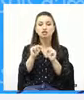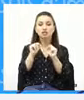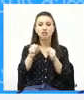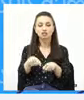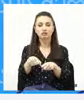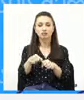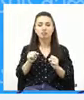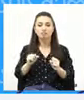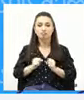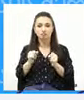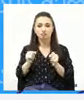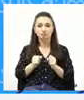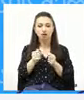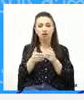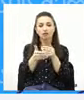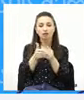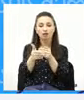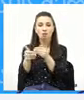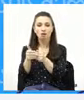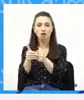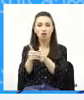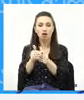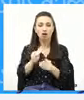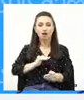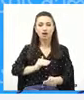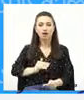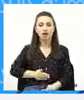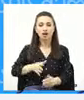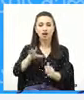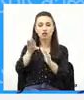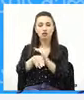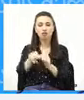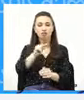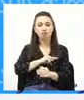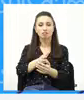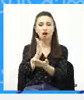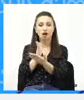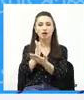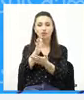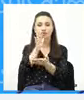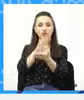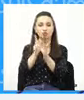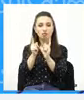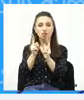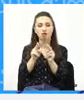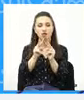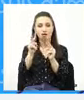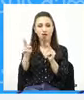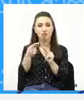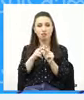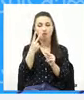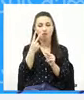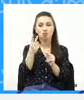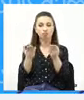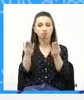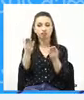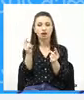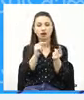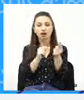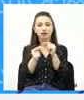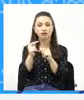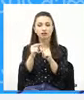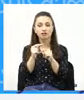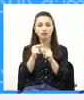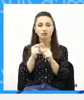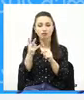გვარად მაქსიმალურად დაუახლოვდეს კერძო სექტორში არსებულ განაკვეთებს. Ამ ორი მაჩვენებლის ერთმანეთთან